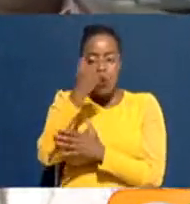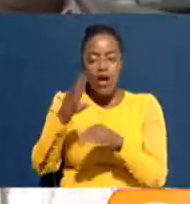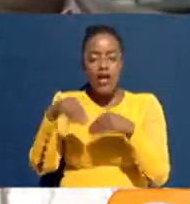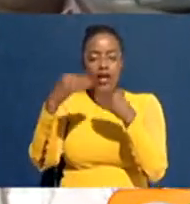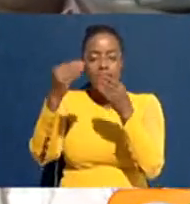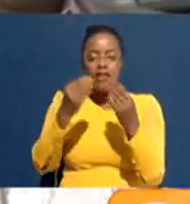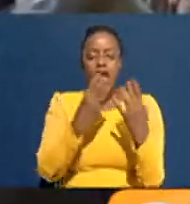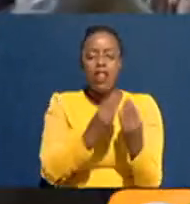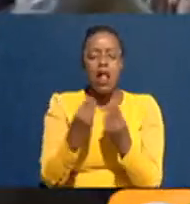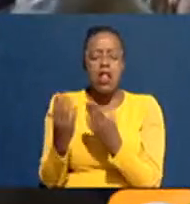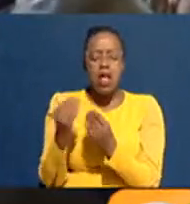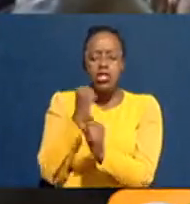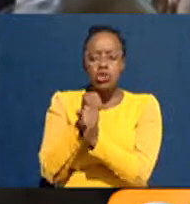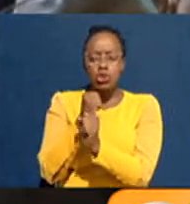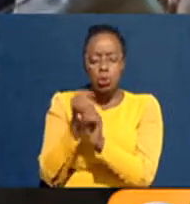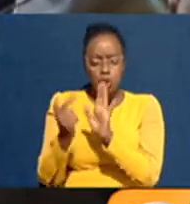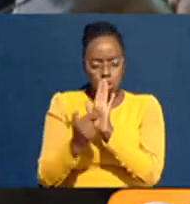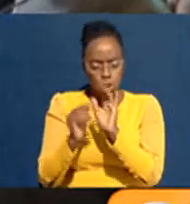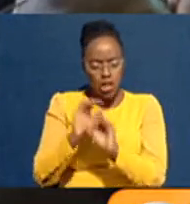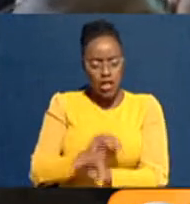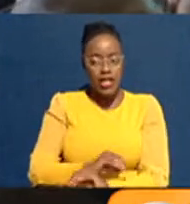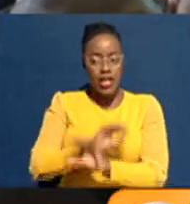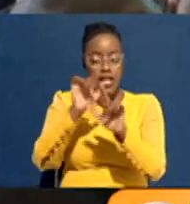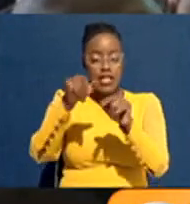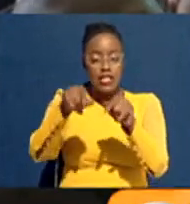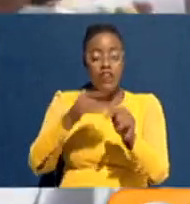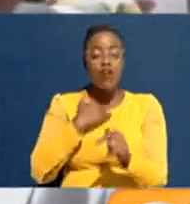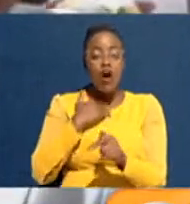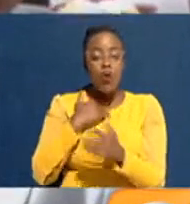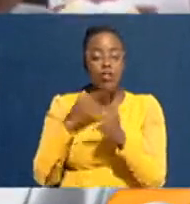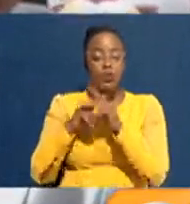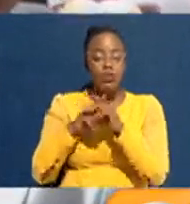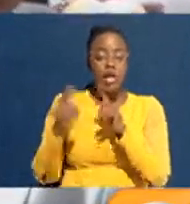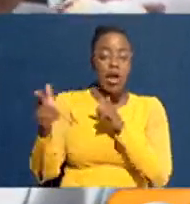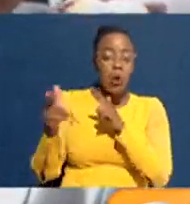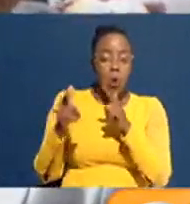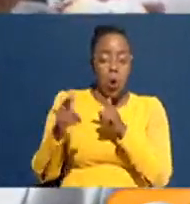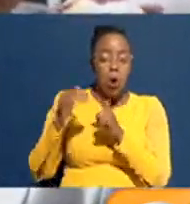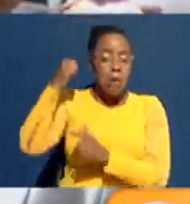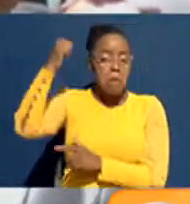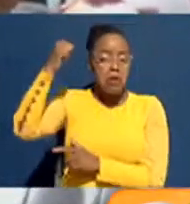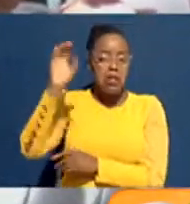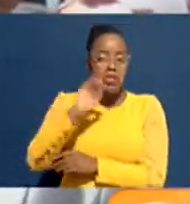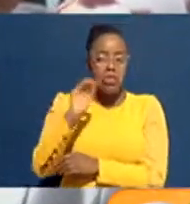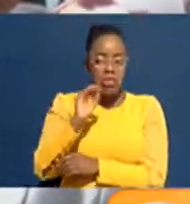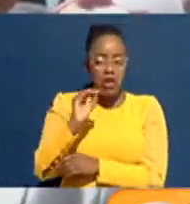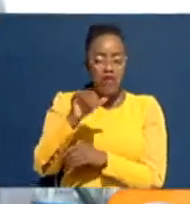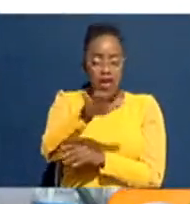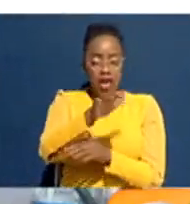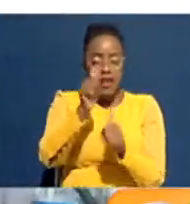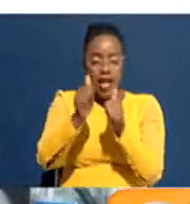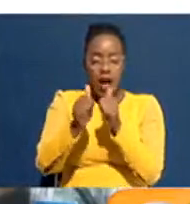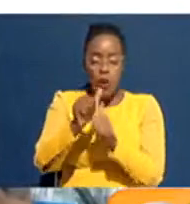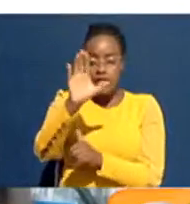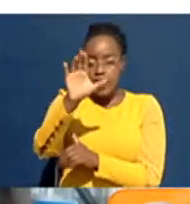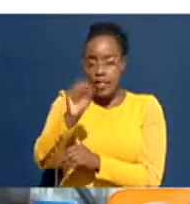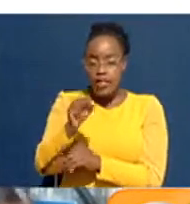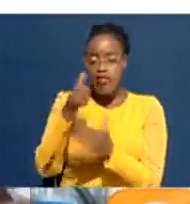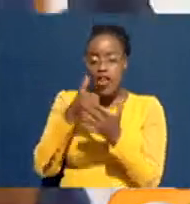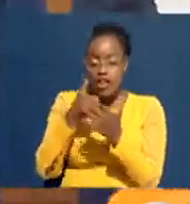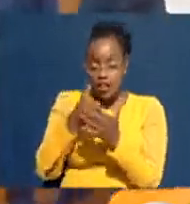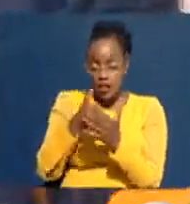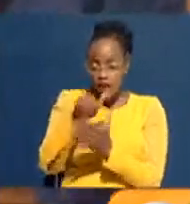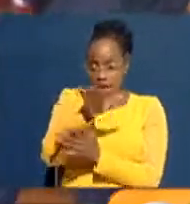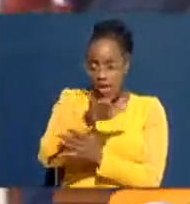majukumu mepesi, hii ikionyesha kuwa naye hakutaka kuanzisha vita vya kisiasa hasa na maeneo ambayo mawaziri husika